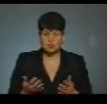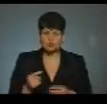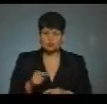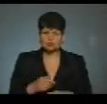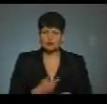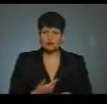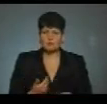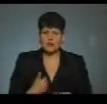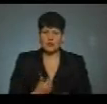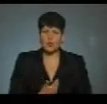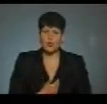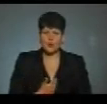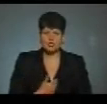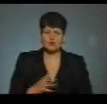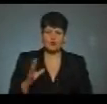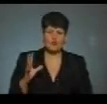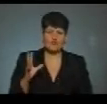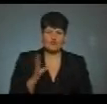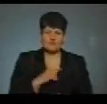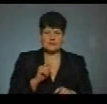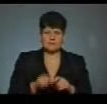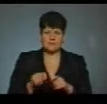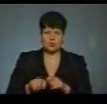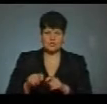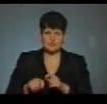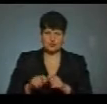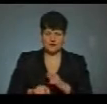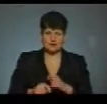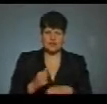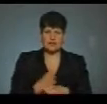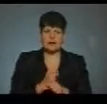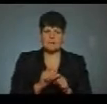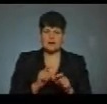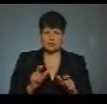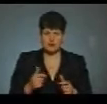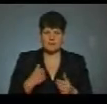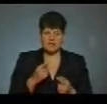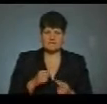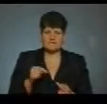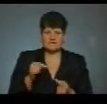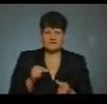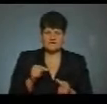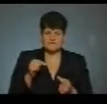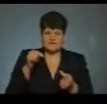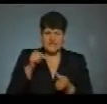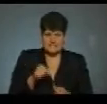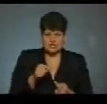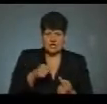ми хочемо всіх протестувати лабораторно. Ми визначили коло